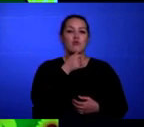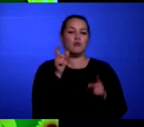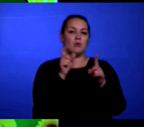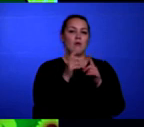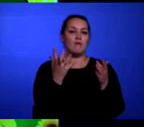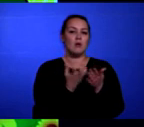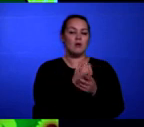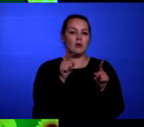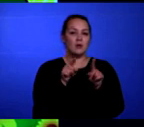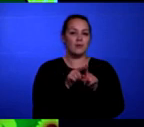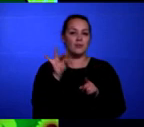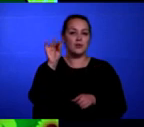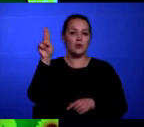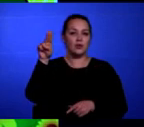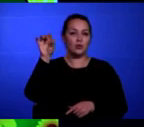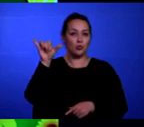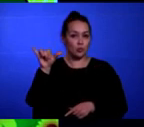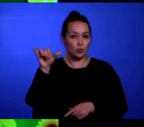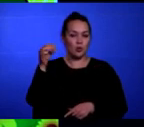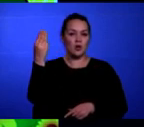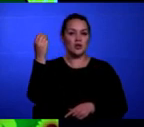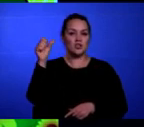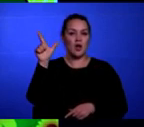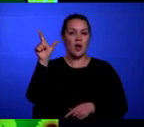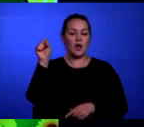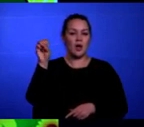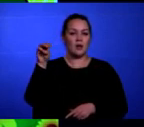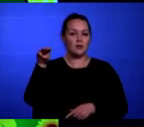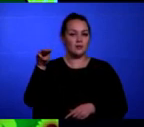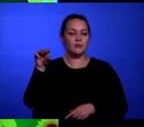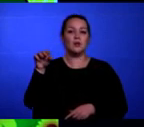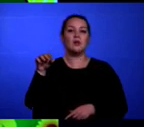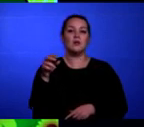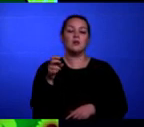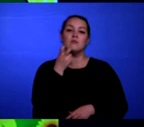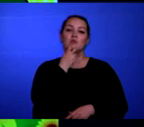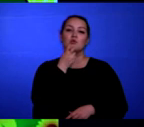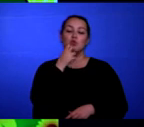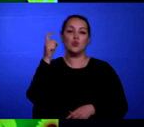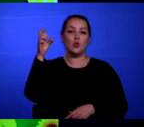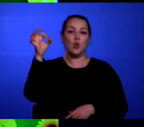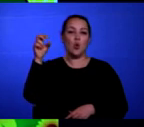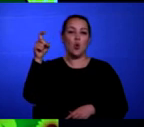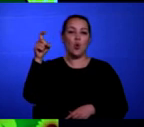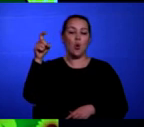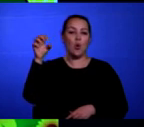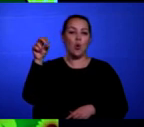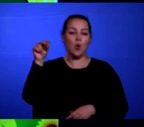еду шагает смеюсь хохочет грустно